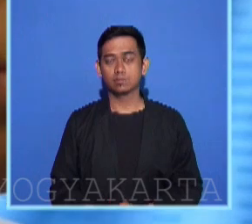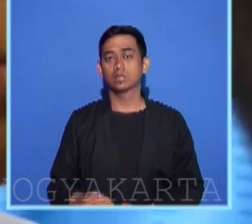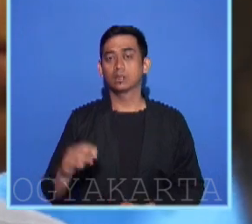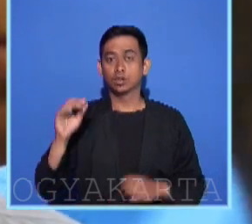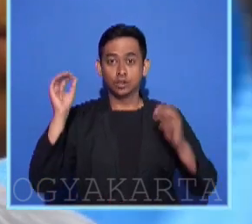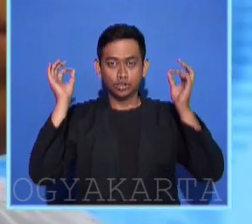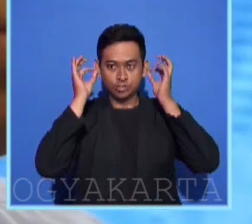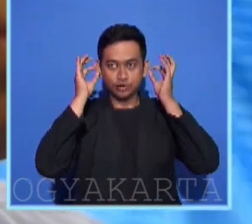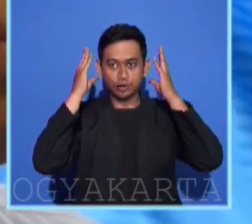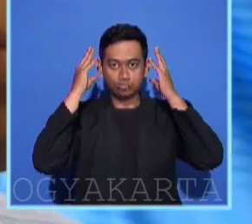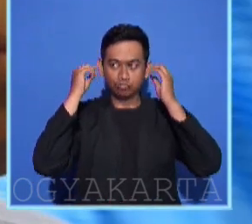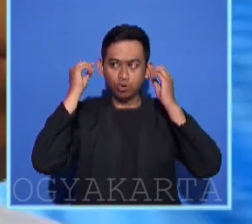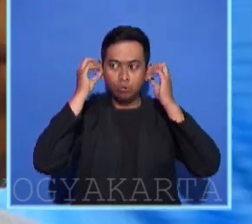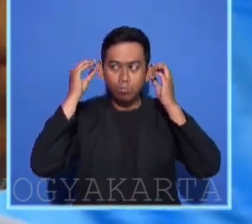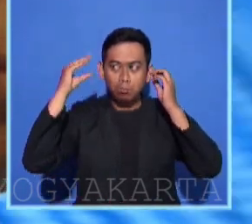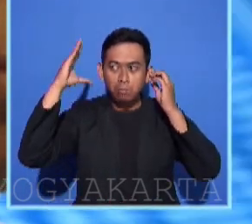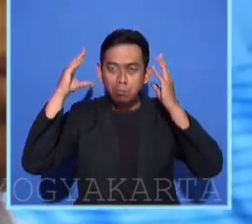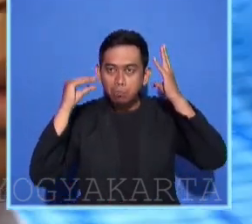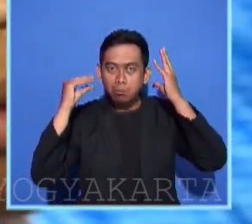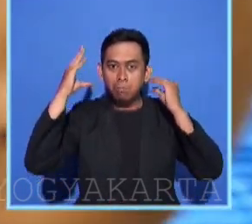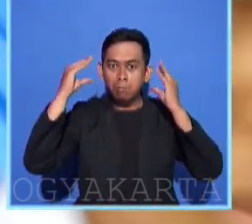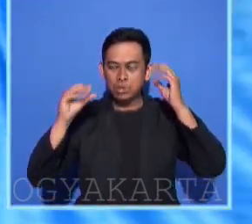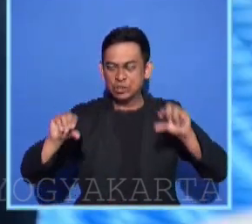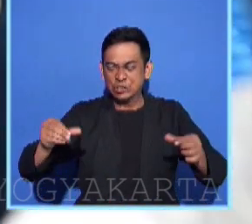atau headphone dan sejenisnya dalam jangka waktu yang lama